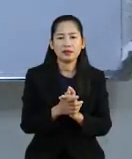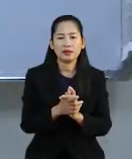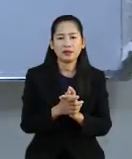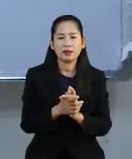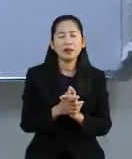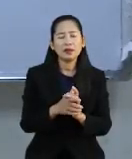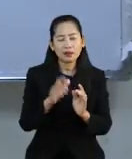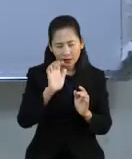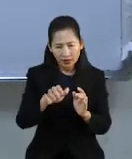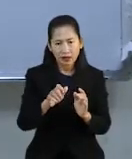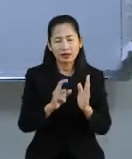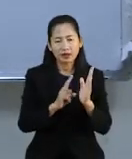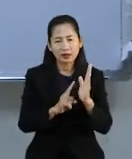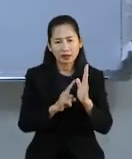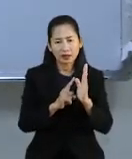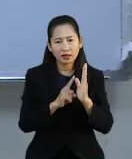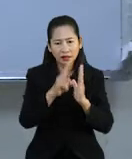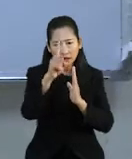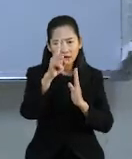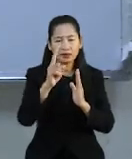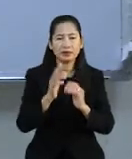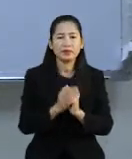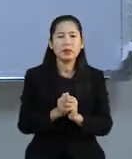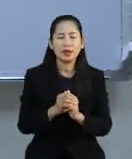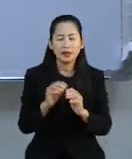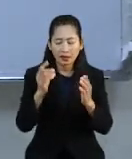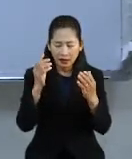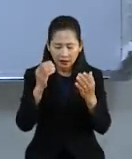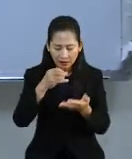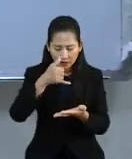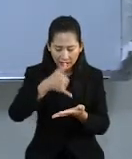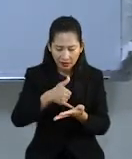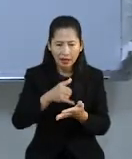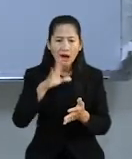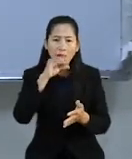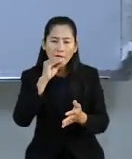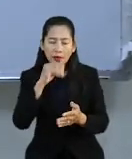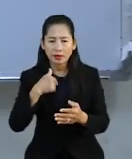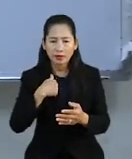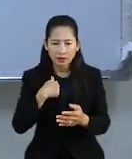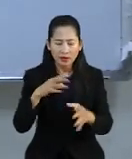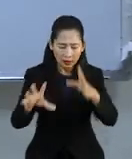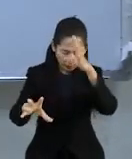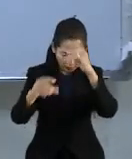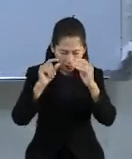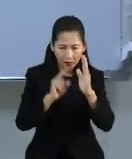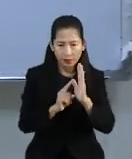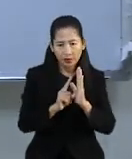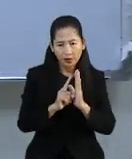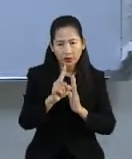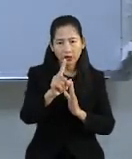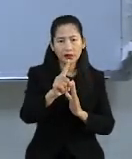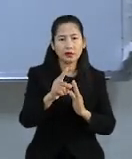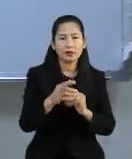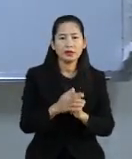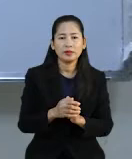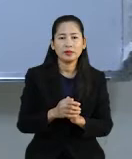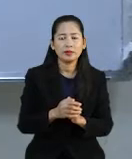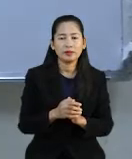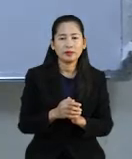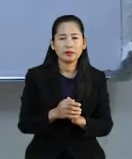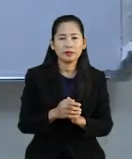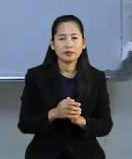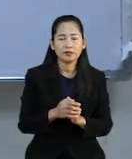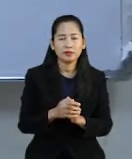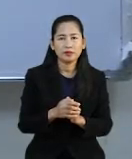Chà là ơ nó con ạ chú hả tư nó con nế. Chẳng thằng ngày nế. Ca nị dây rồi bao giờ nâng riêng ẩm pí. Ẩm pí ấy